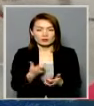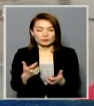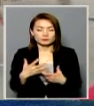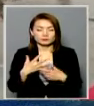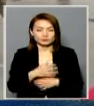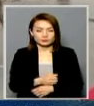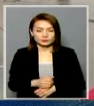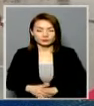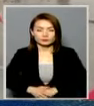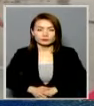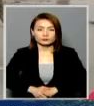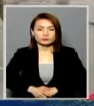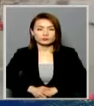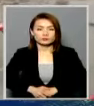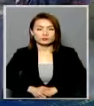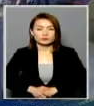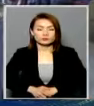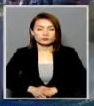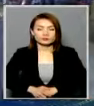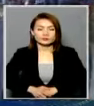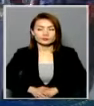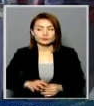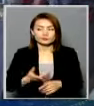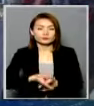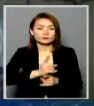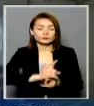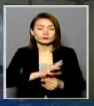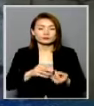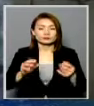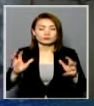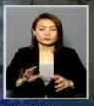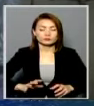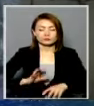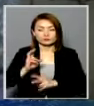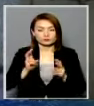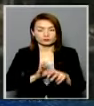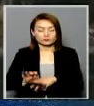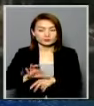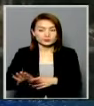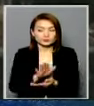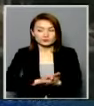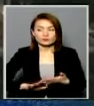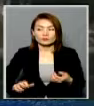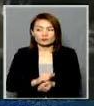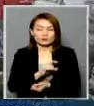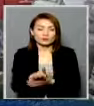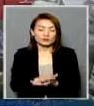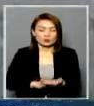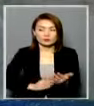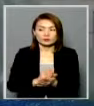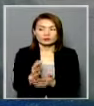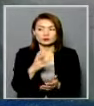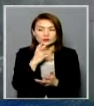сол балықта азайып, көз азайып бара жатыр. Ауланған балықтар жергілікті зауыттарға жөнелтіледі. Мұнда тазартылып кептіріледі. Осыдан соң